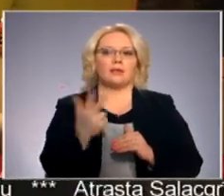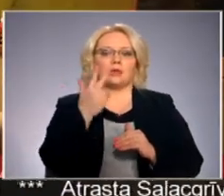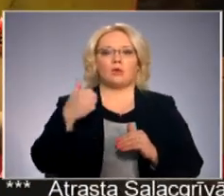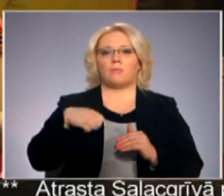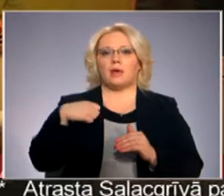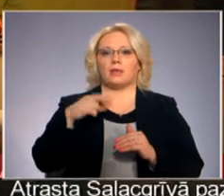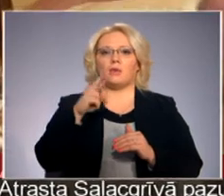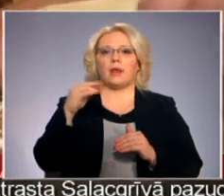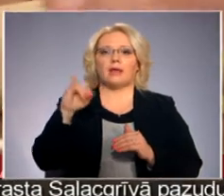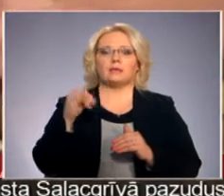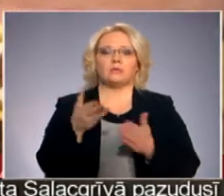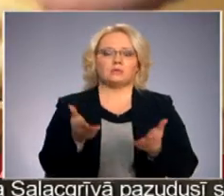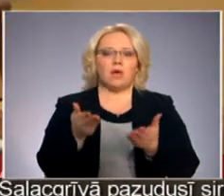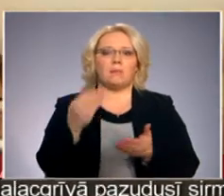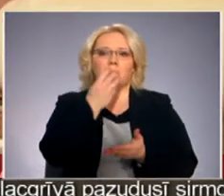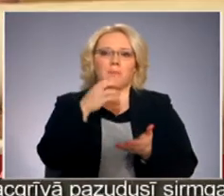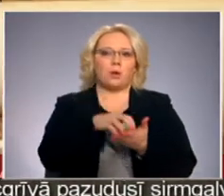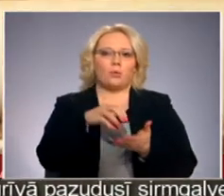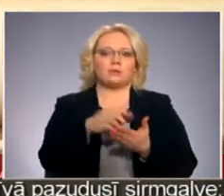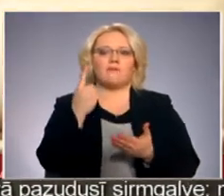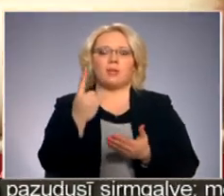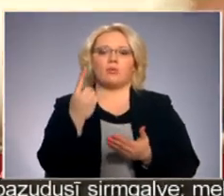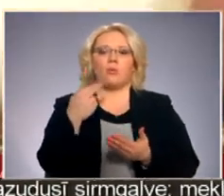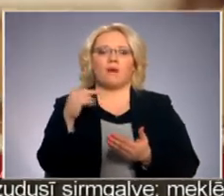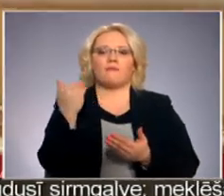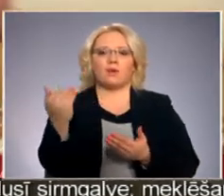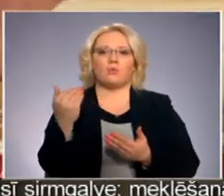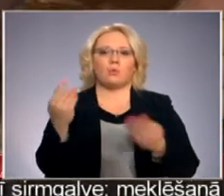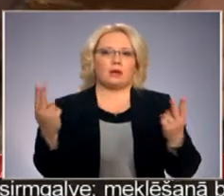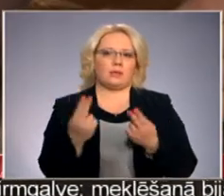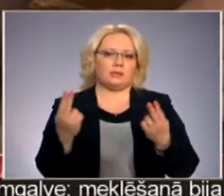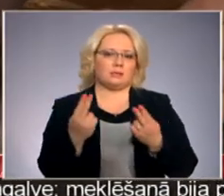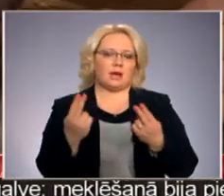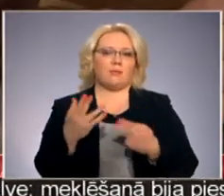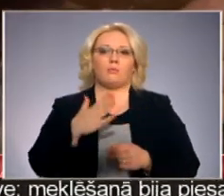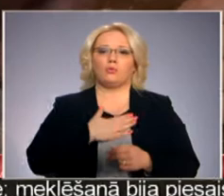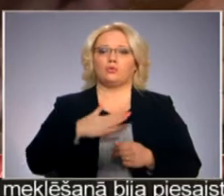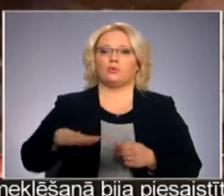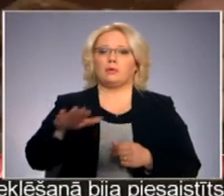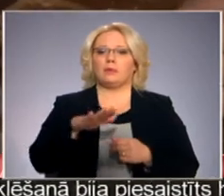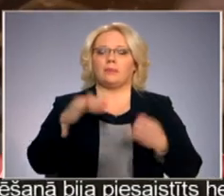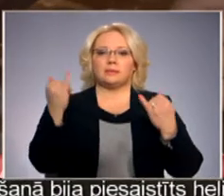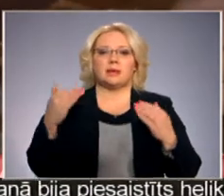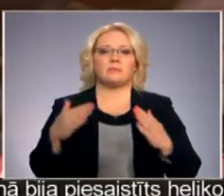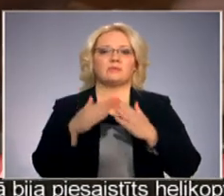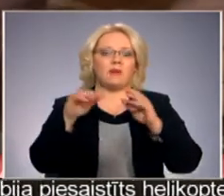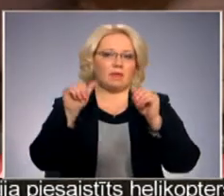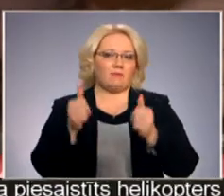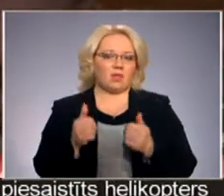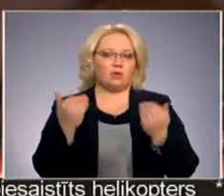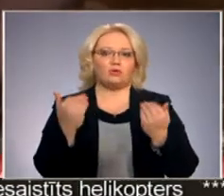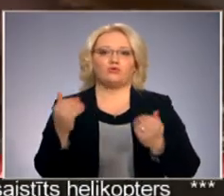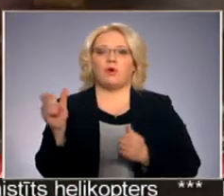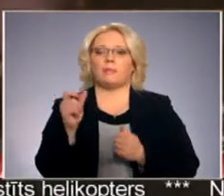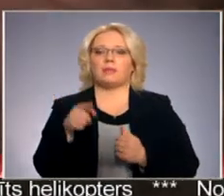meitiņu Rēziju tiek ceptas piparkūkas, kas ir tikai viena no viņu tradīcijām. Mūsu ģimenes Ziemassvētki veidojas. Jā. Šobrīd mums